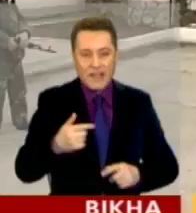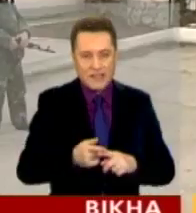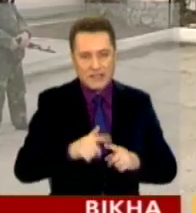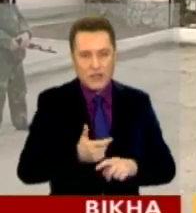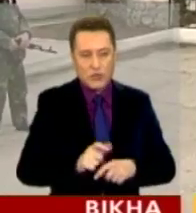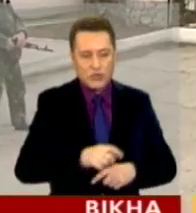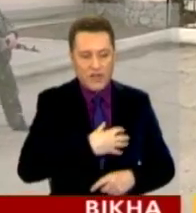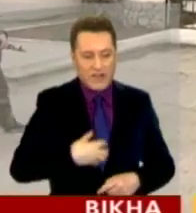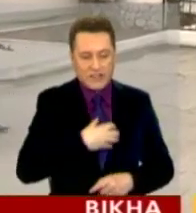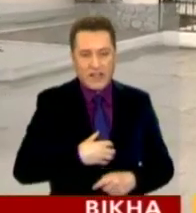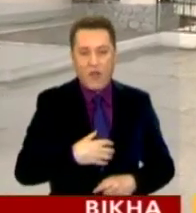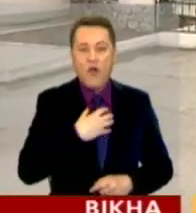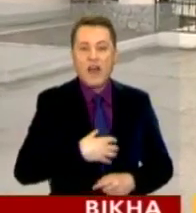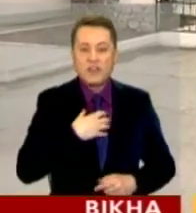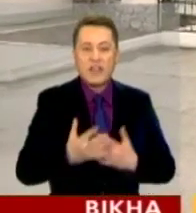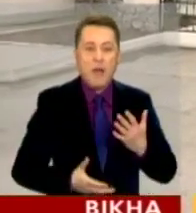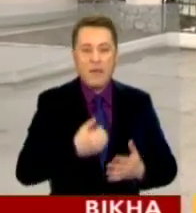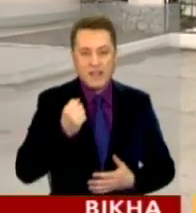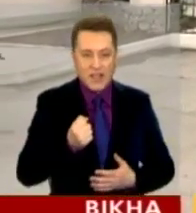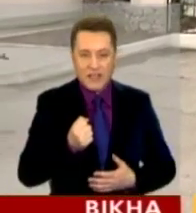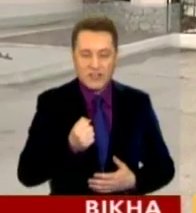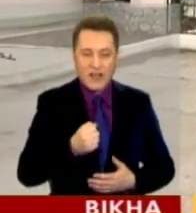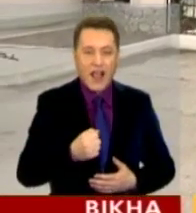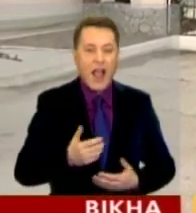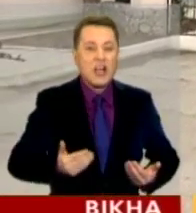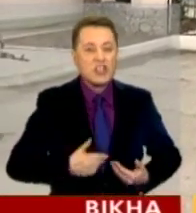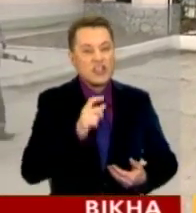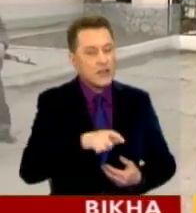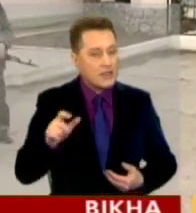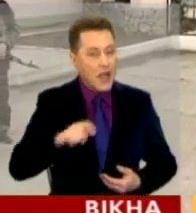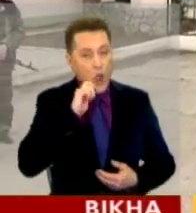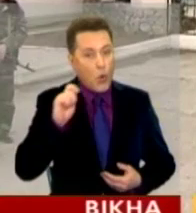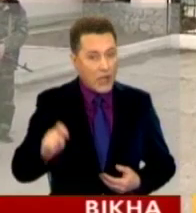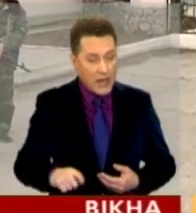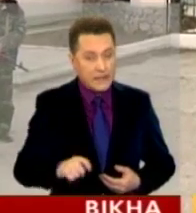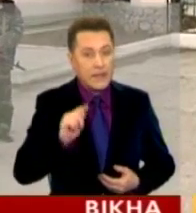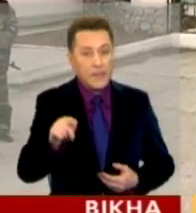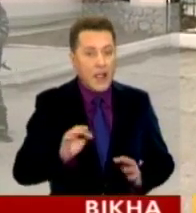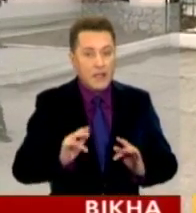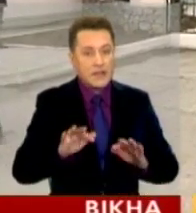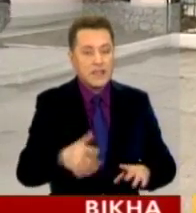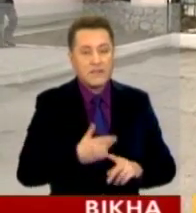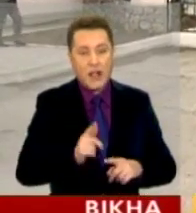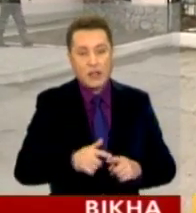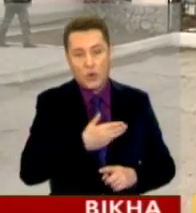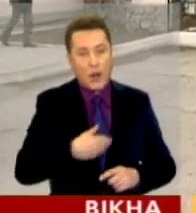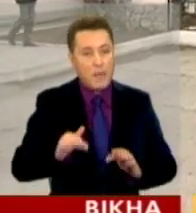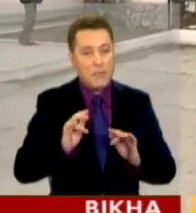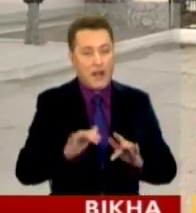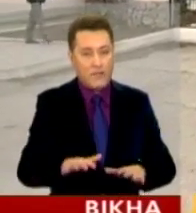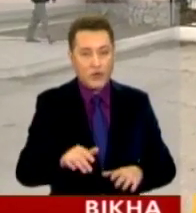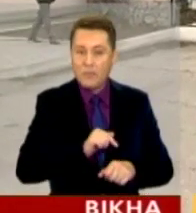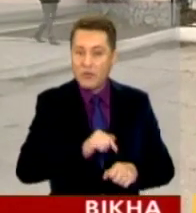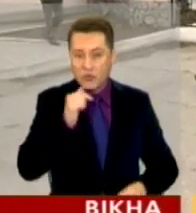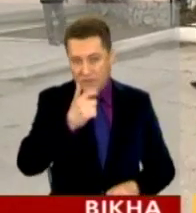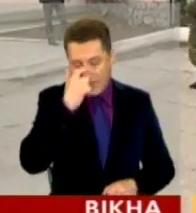важливо. Важна підтримка всіх наших жителів України, наших тех действий, которые мы здесь сейчас проводим, потому что чувствовать